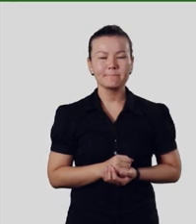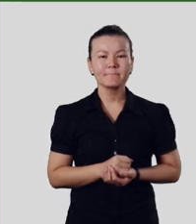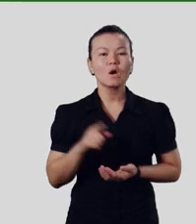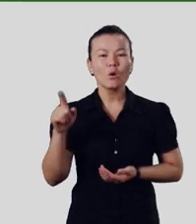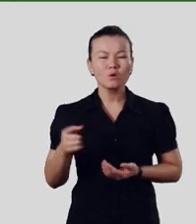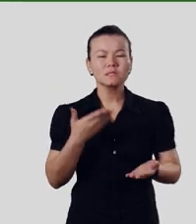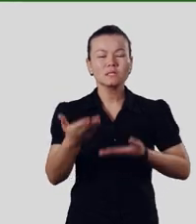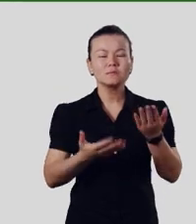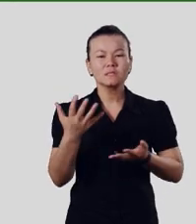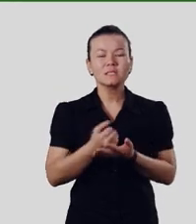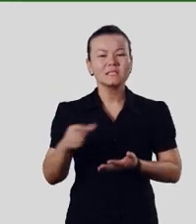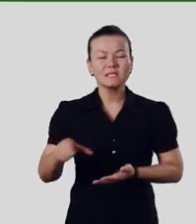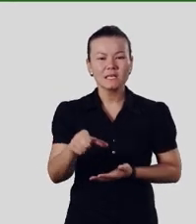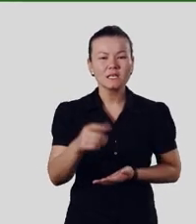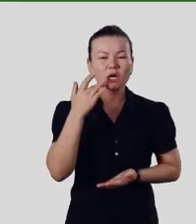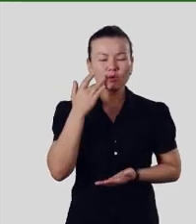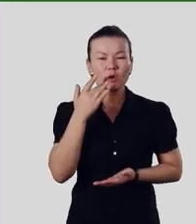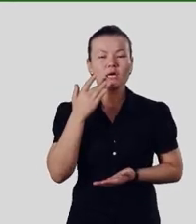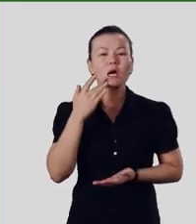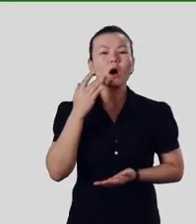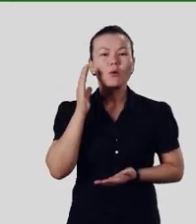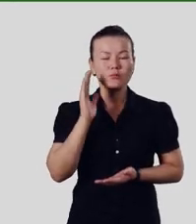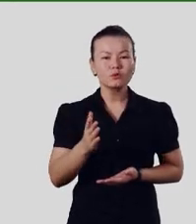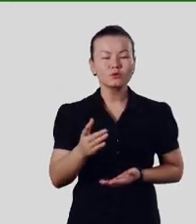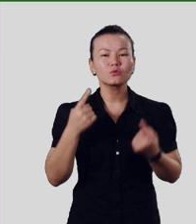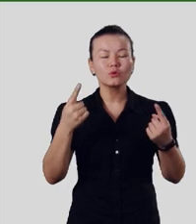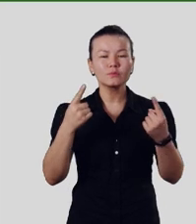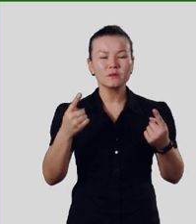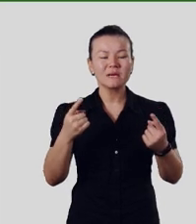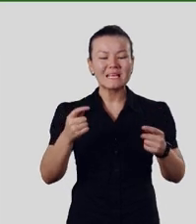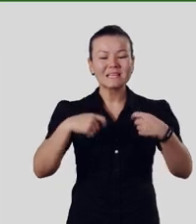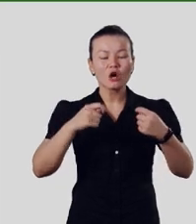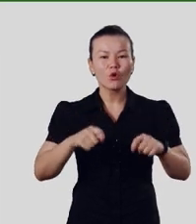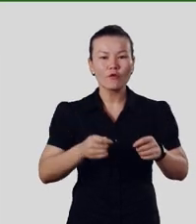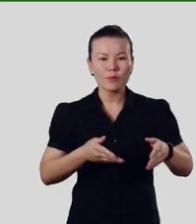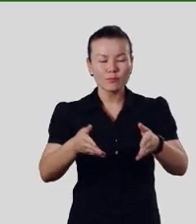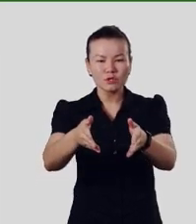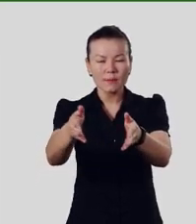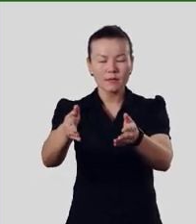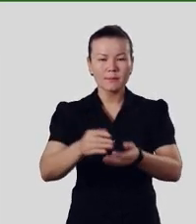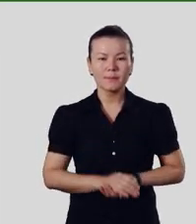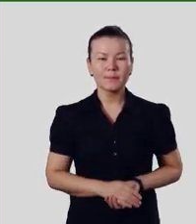Он стремился найти реки, которые впоследствии могли стать крупными торговыми путями.